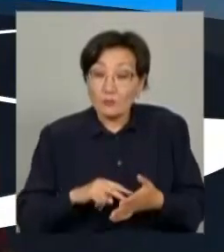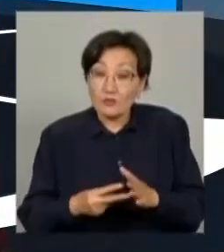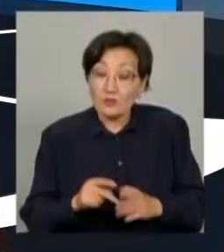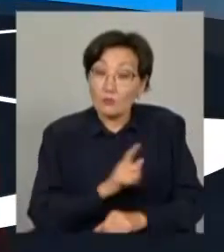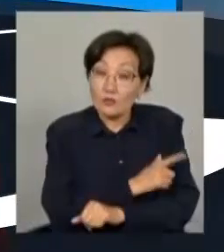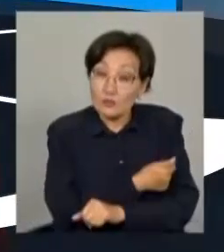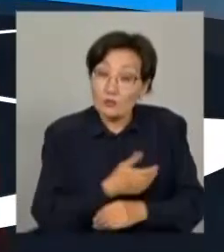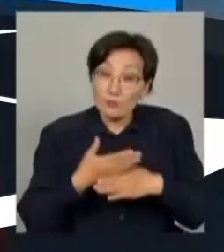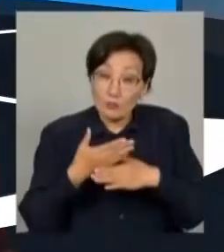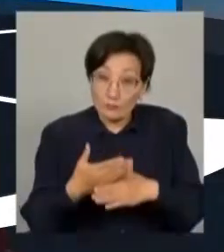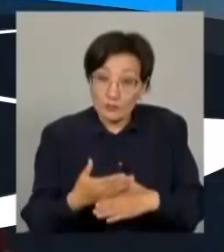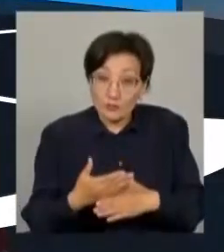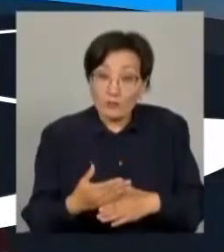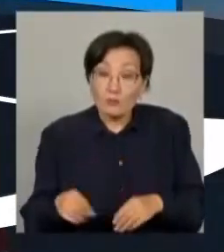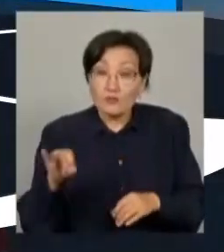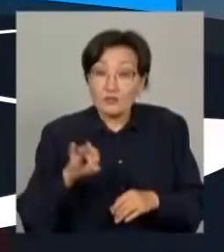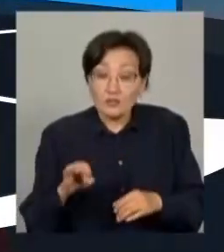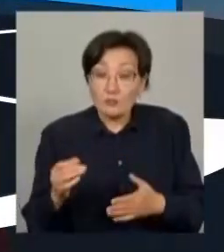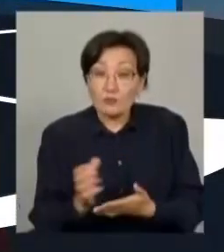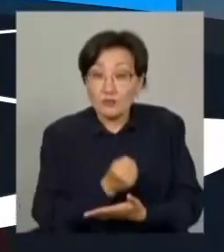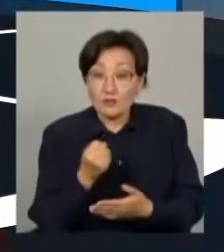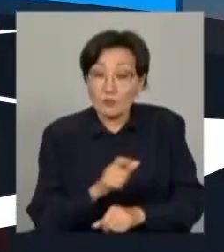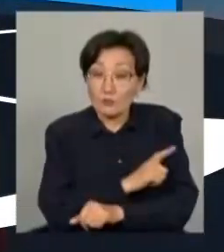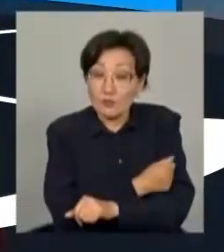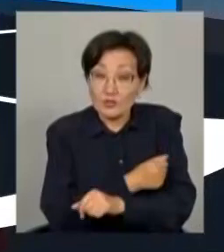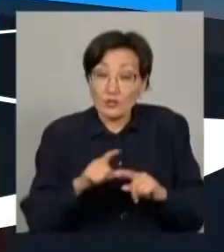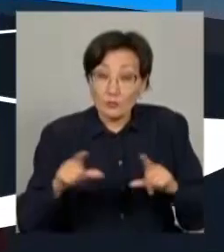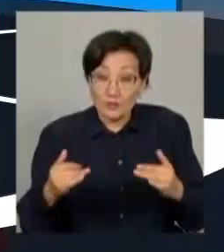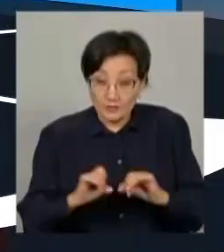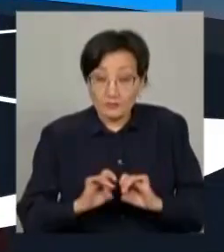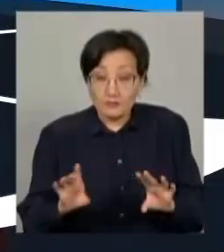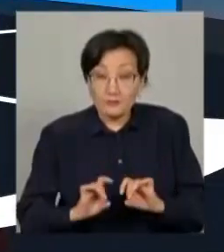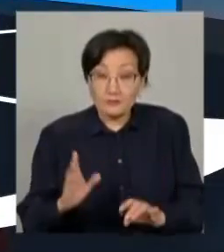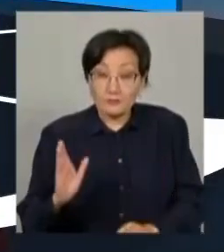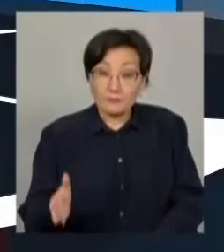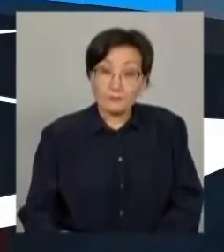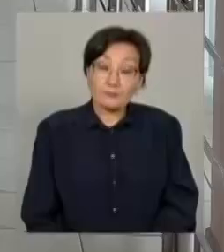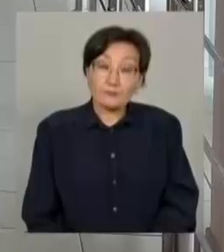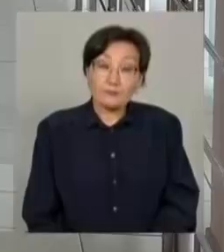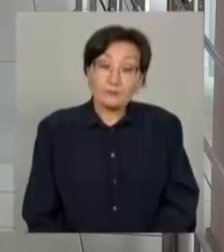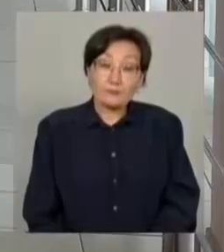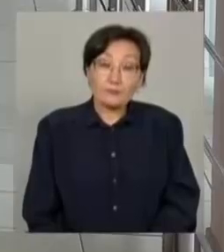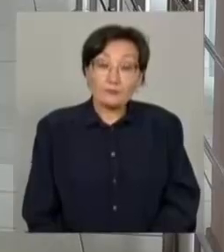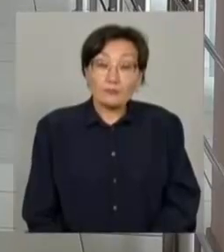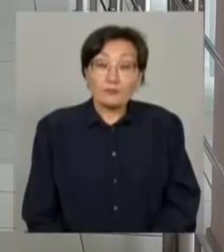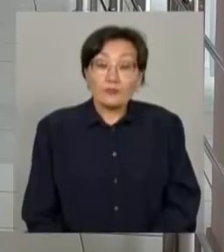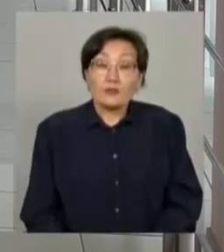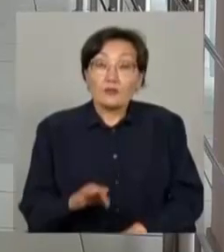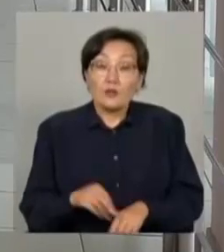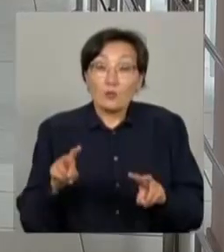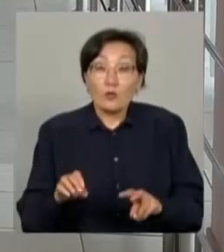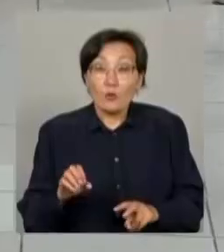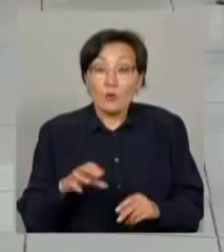плановую медицинскую помощь. Об истории и достижениях клиники репортаж Салтанат Нургалиевой. Диагноз –